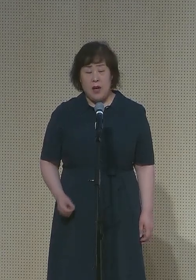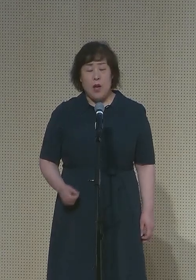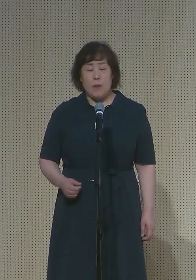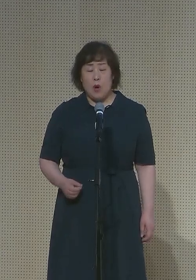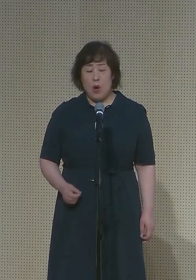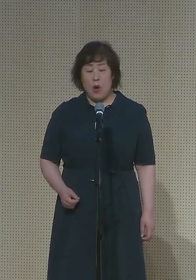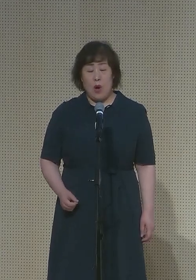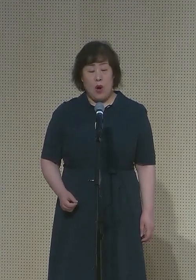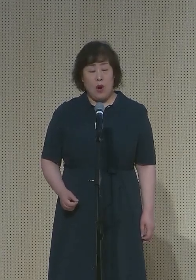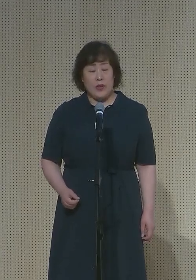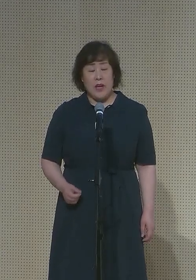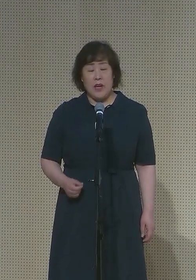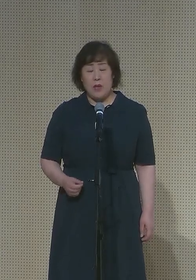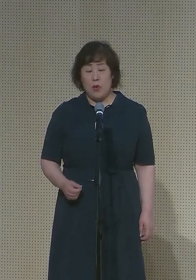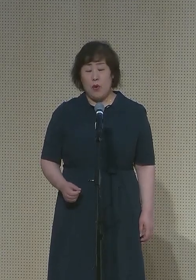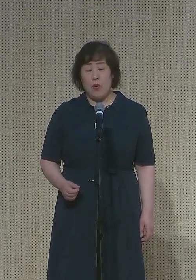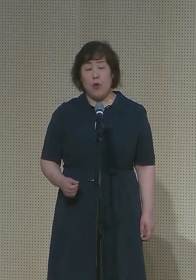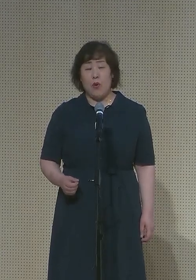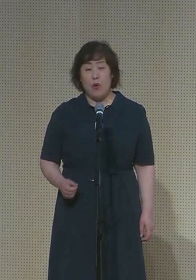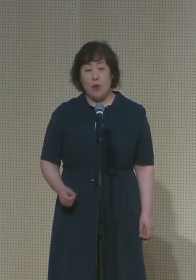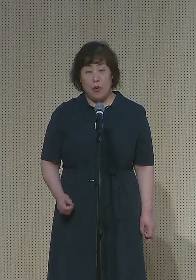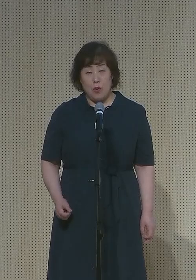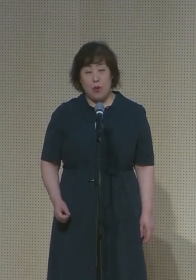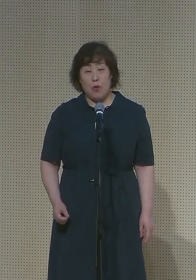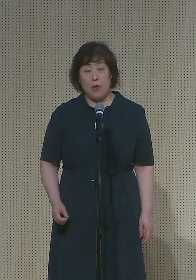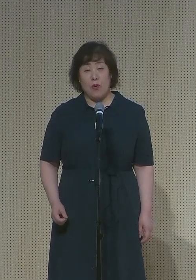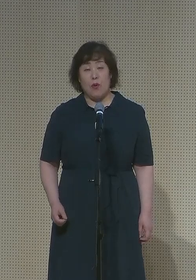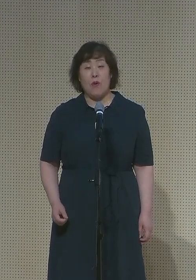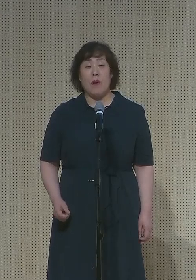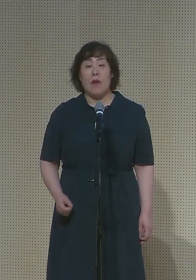명예 버리고